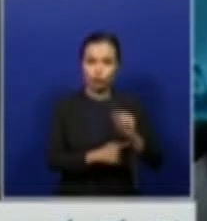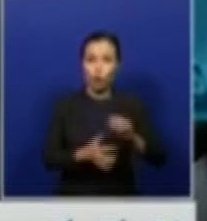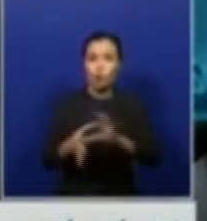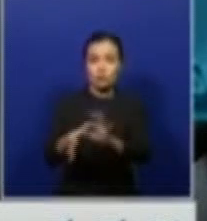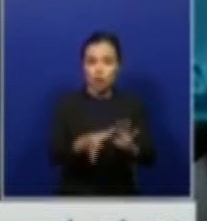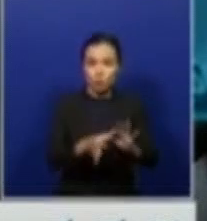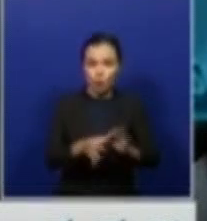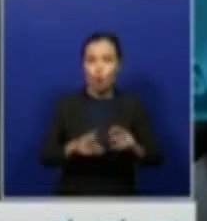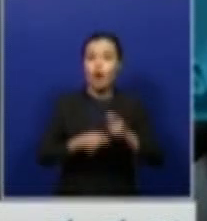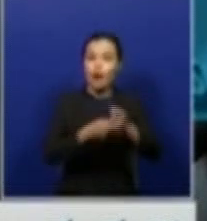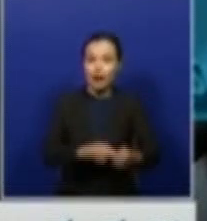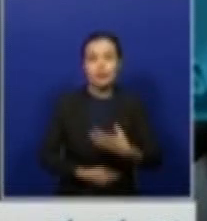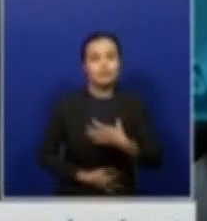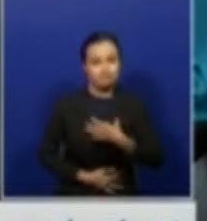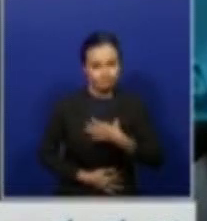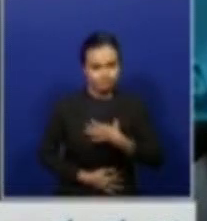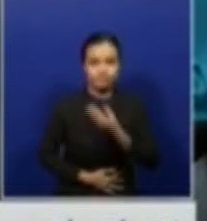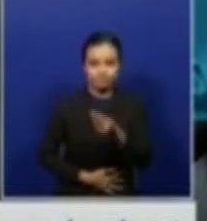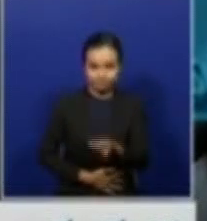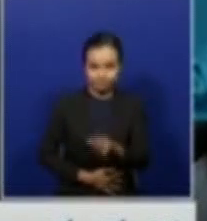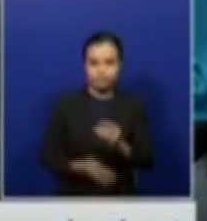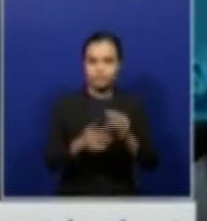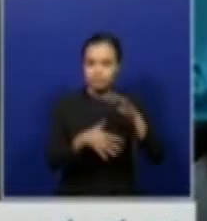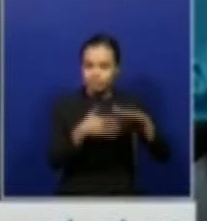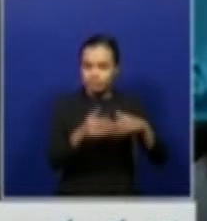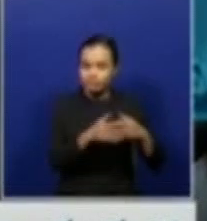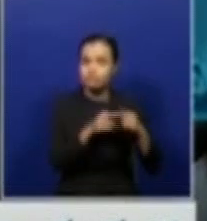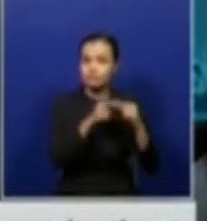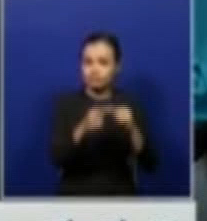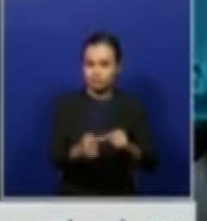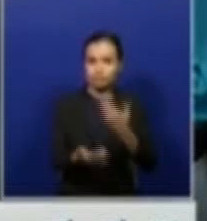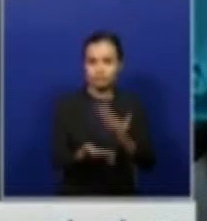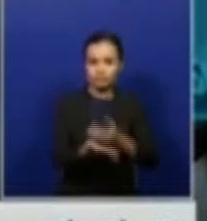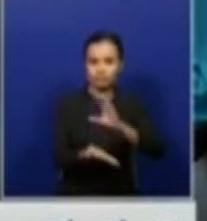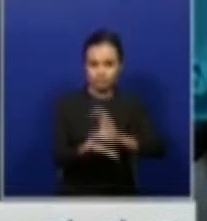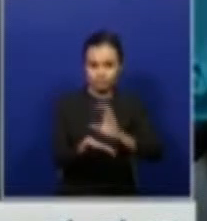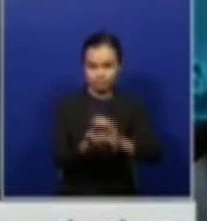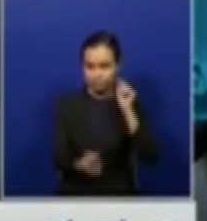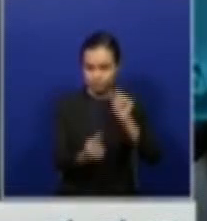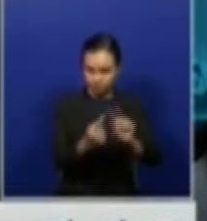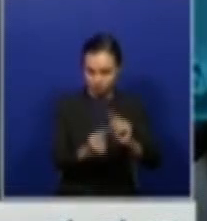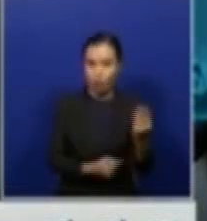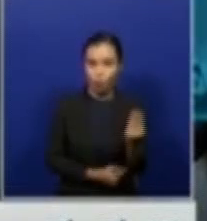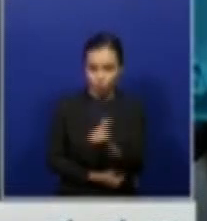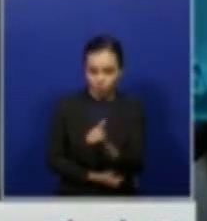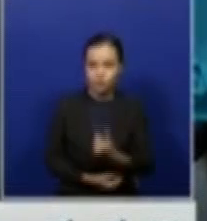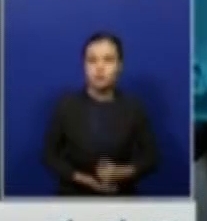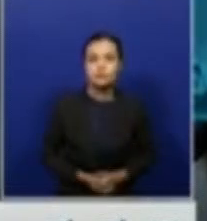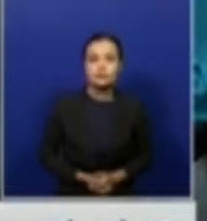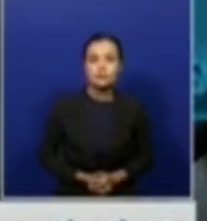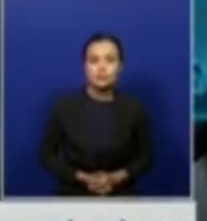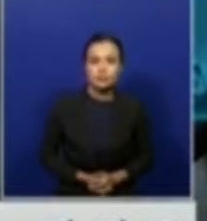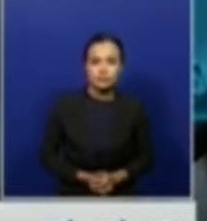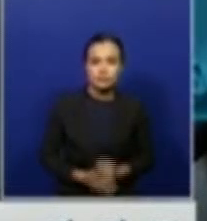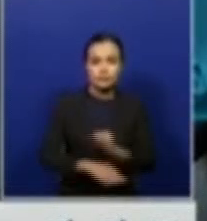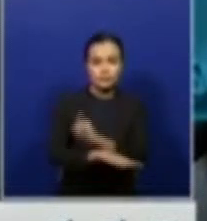ยันอยากจะให้นะคะสานต่อในเรื่องนี้โดยงบประมาณให้ลงไปโดยเร็วนะคะในส่วนของที่